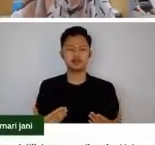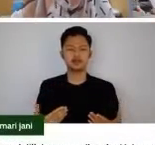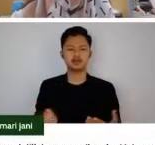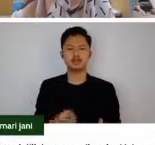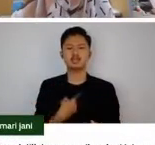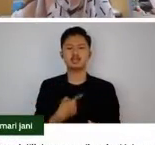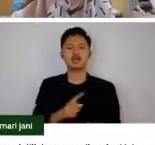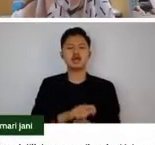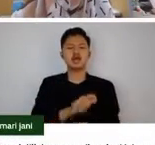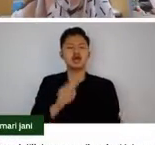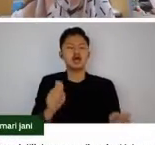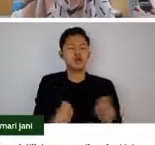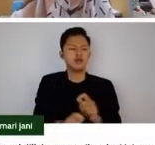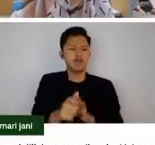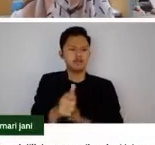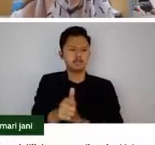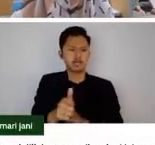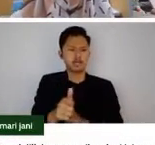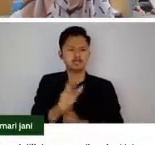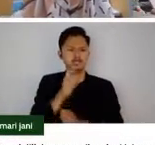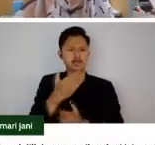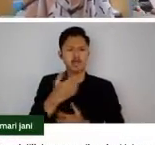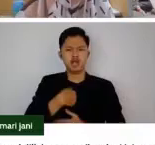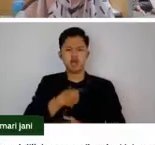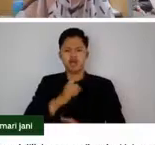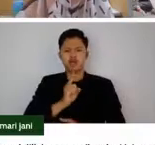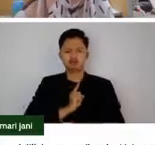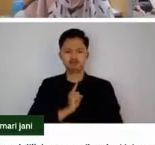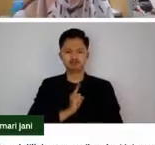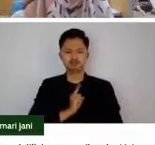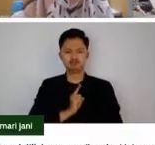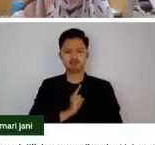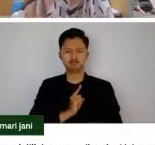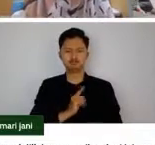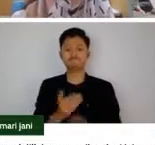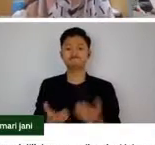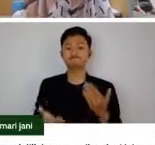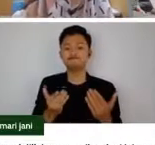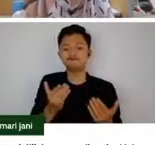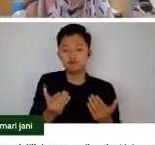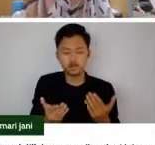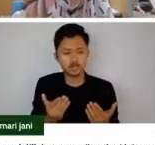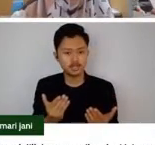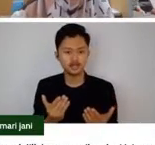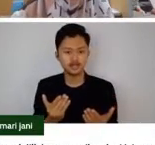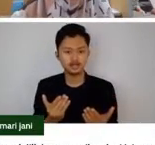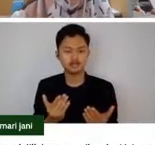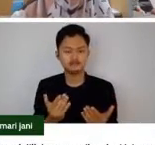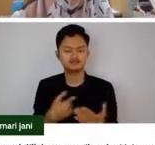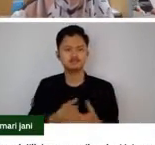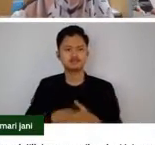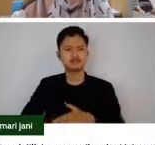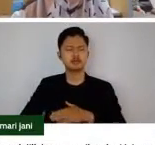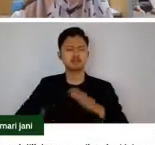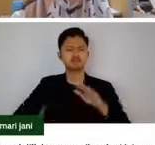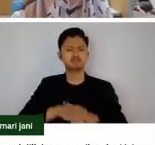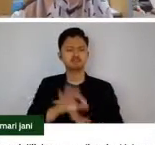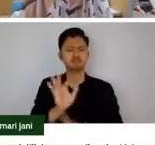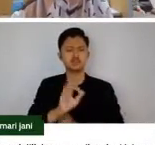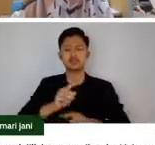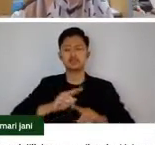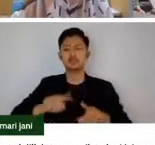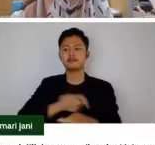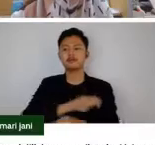merubah itu oleh diri kita sendiri. Jadi walaupun kita ada yang terlahirnya tidak sempurna, tapi bisa merubahnya.